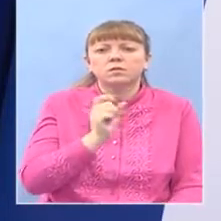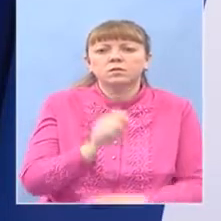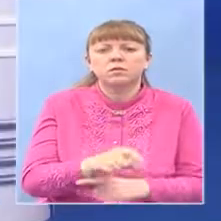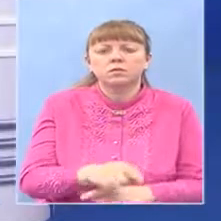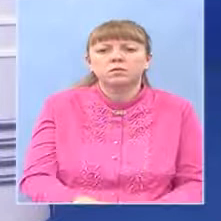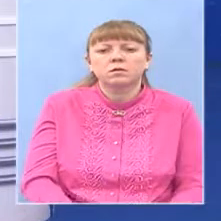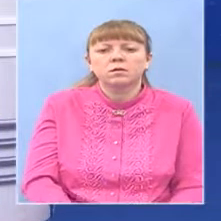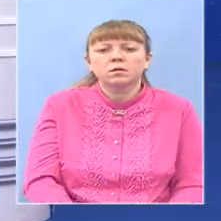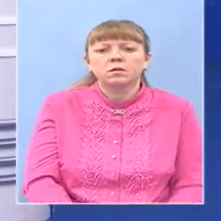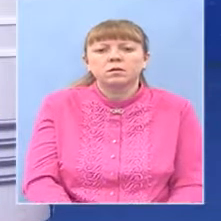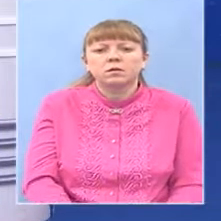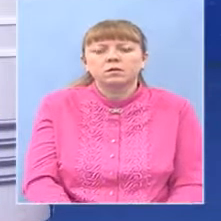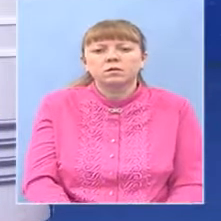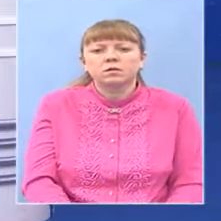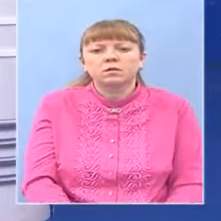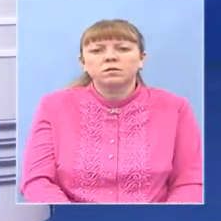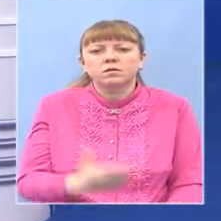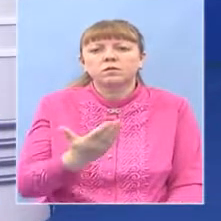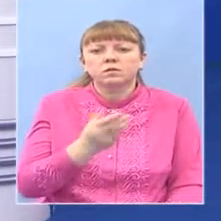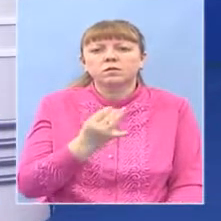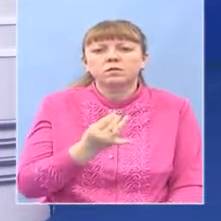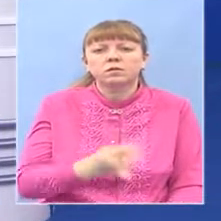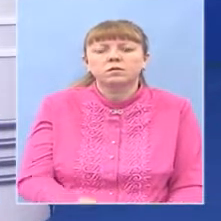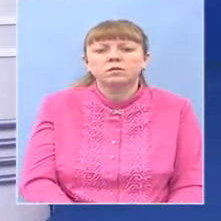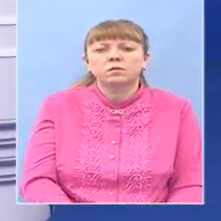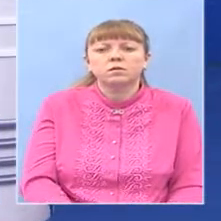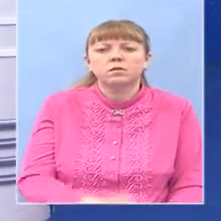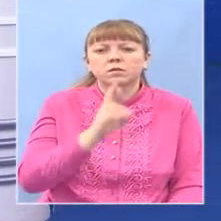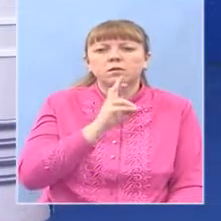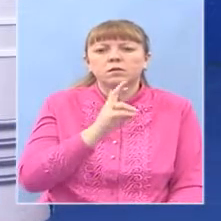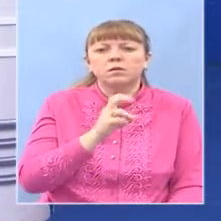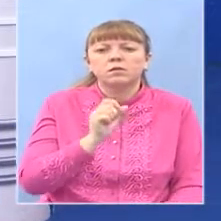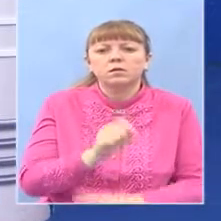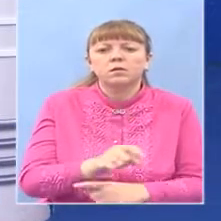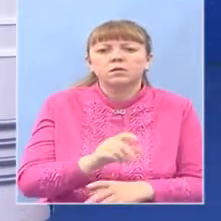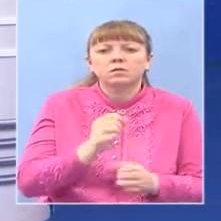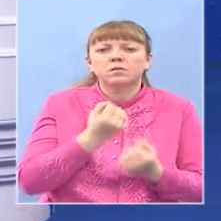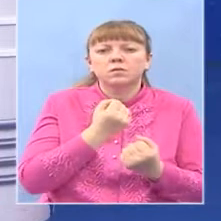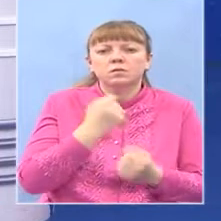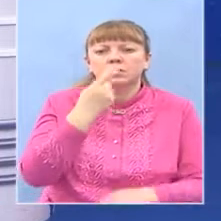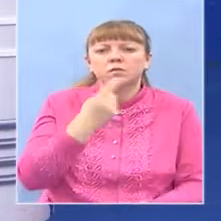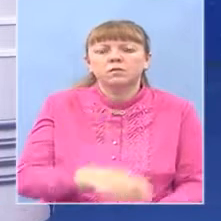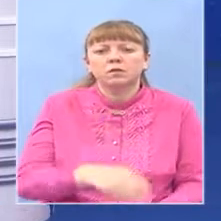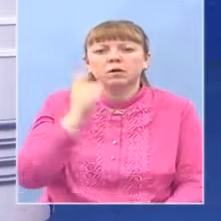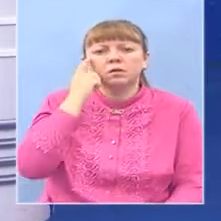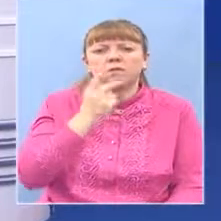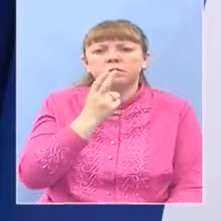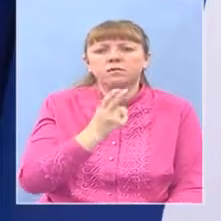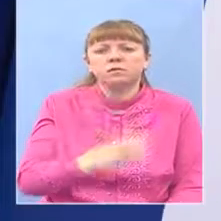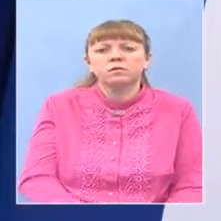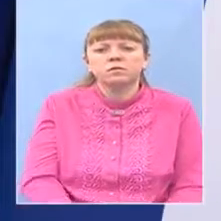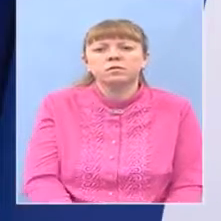хотя его основная цель, вообще цель государственного социального заказа не поддержка самих организаций, а решение социальных